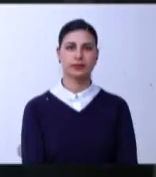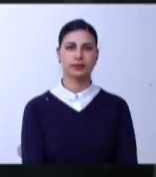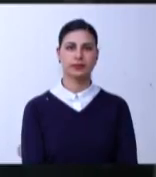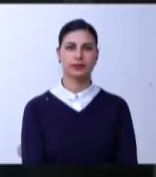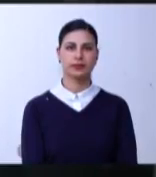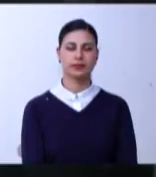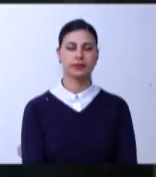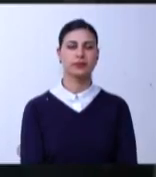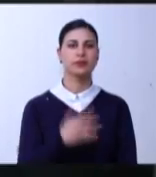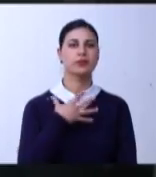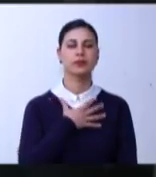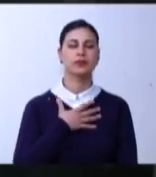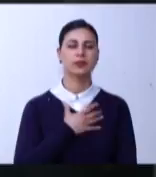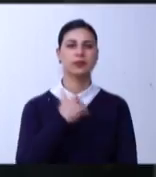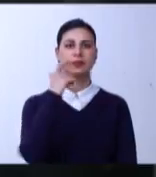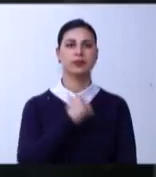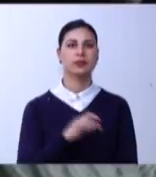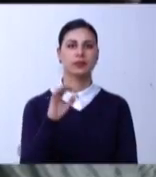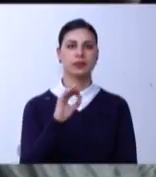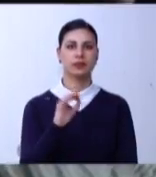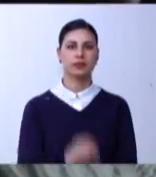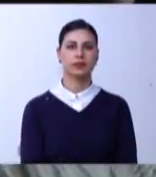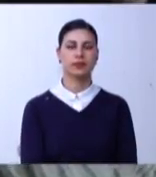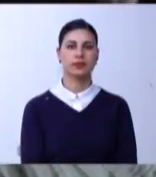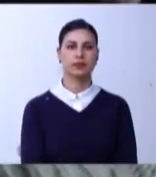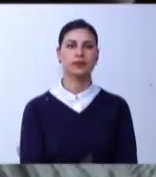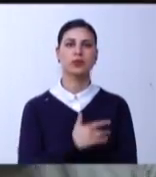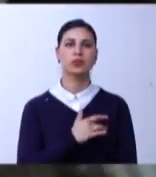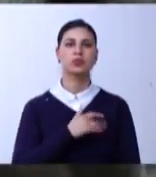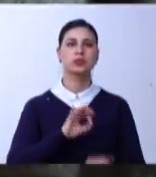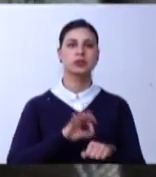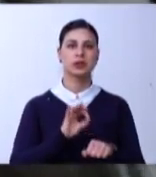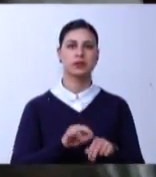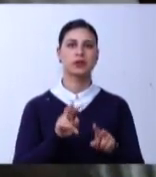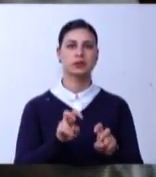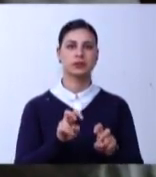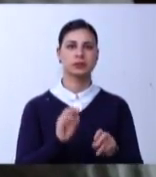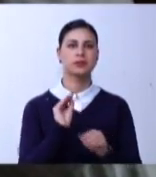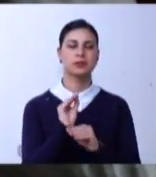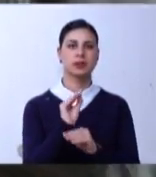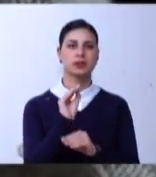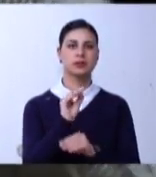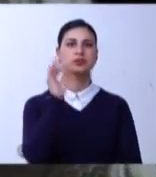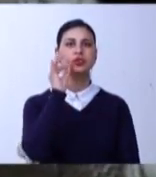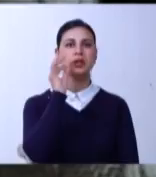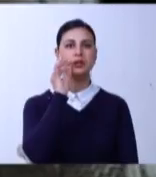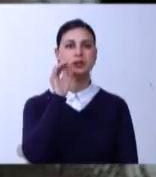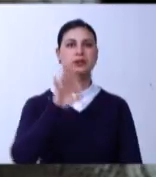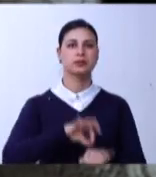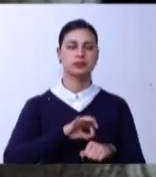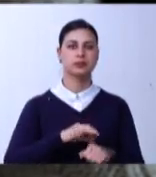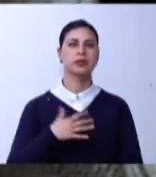სამეტი ნიშანი იმის, რომ სტრესის ქვეშ ვიმყოფებით: გულის დაავადებების, ქოლესტერინის დონის მატების, შაქრიანი